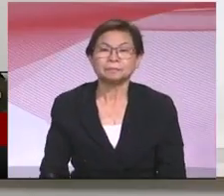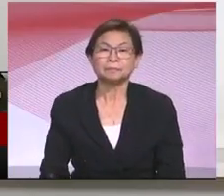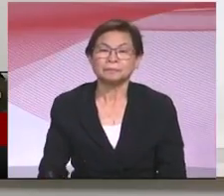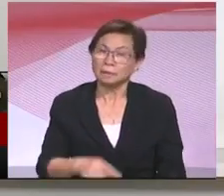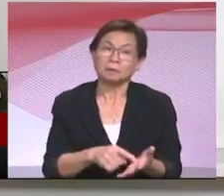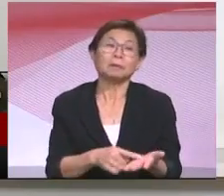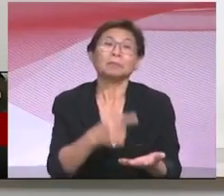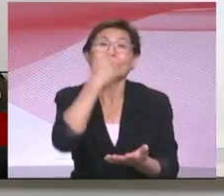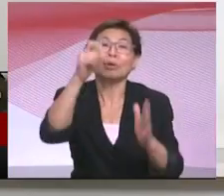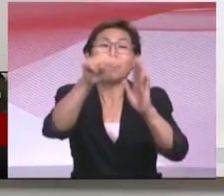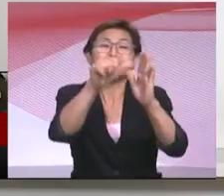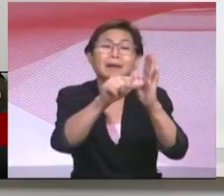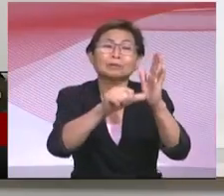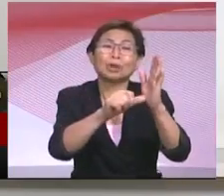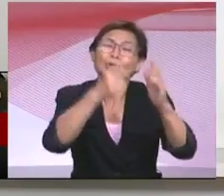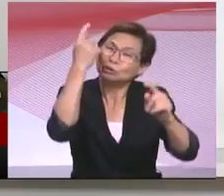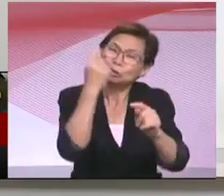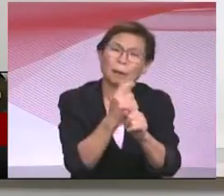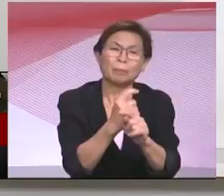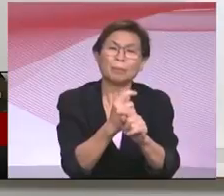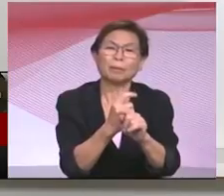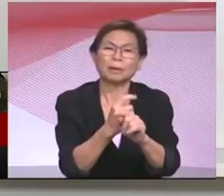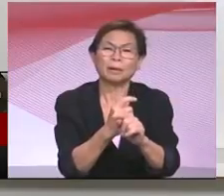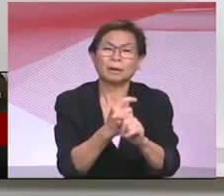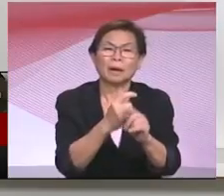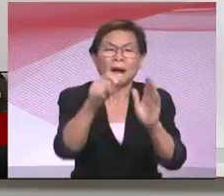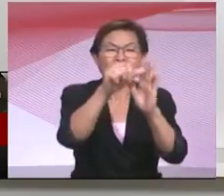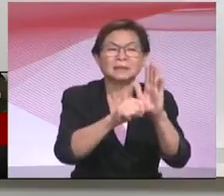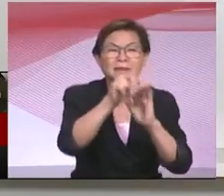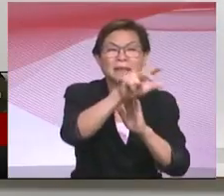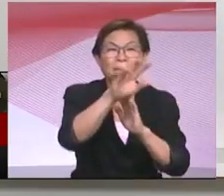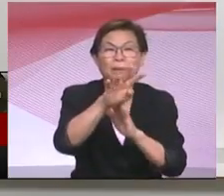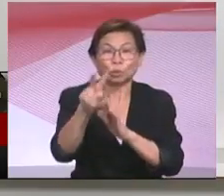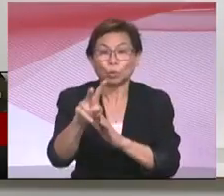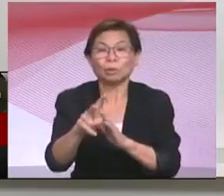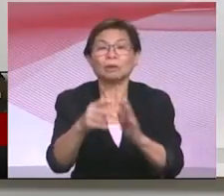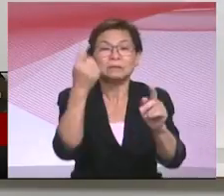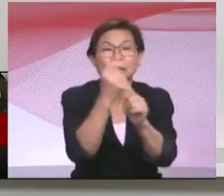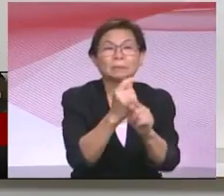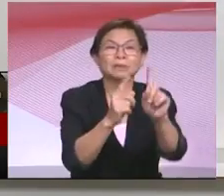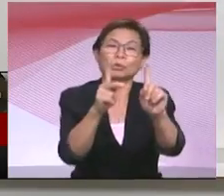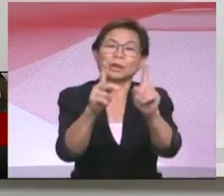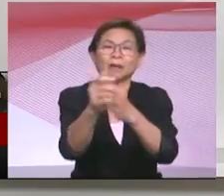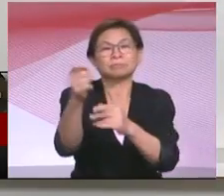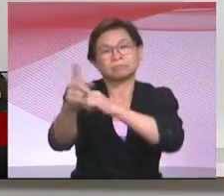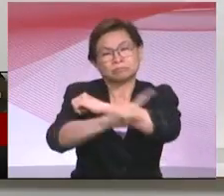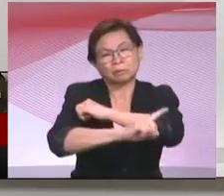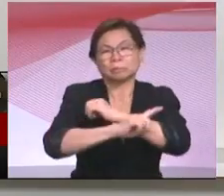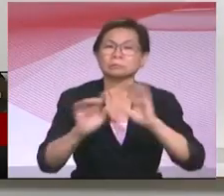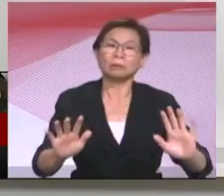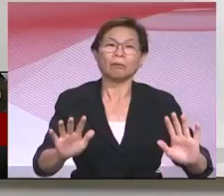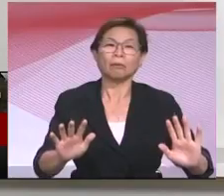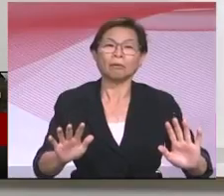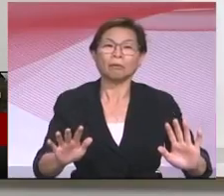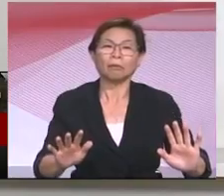tidak dapat dielakkan kerana Akta telah pun menetapkan 342 menetapkan RM1,000 sahaja denda.